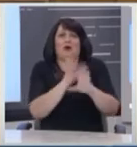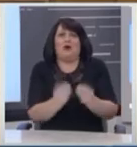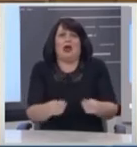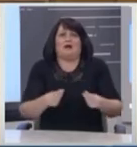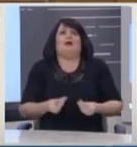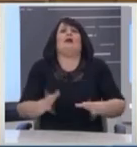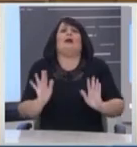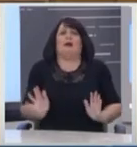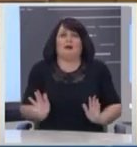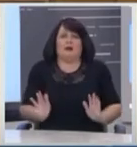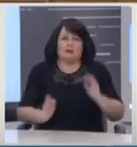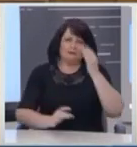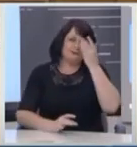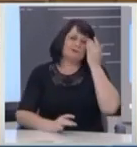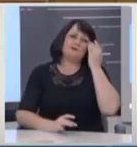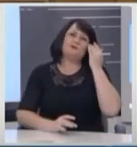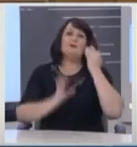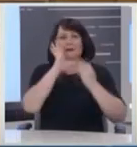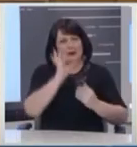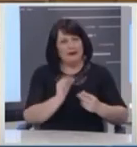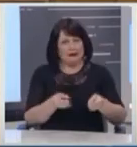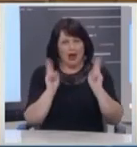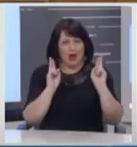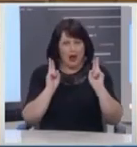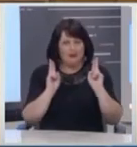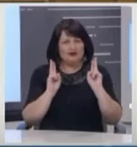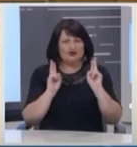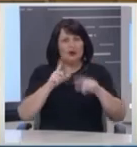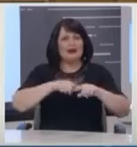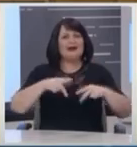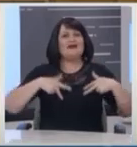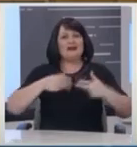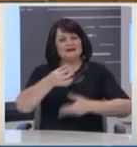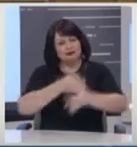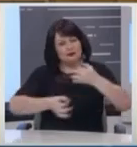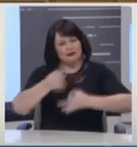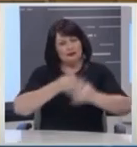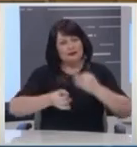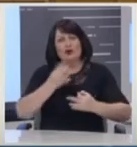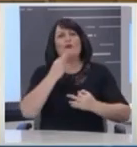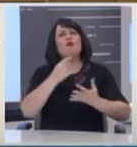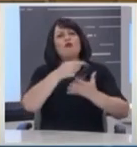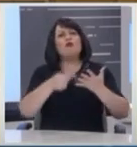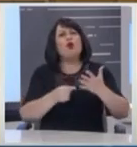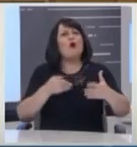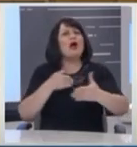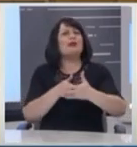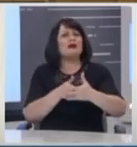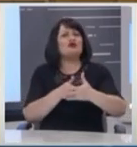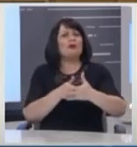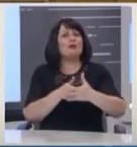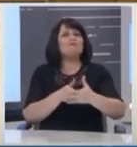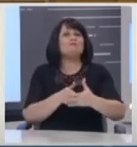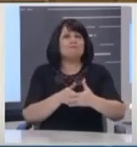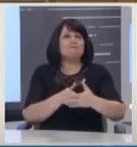Ελπίζουμε, ειλικρινά το ελπίζουμε, οι εξηγήσεις ελληνικής κυβέρνησης για τους λόγους κατάρρευσης των διαπραγματεύσεων